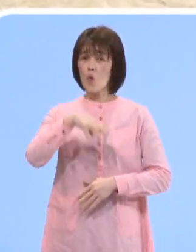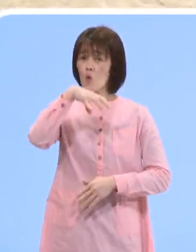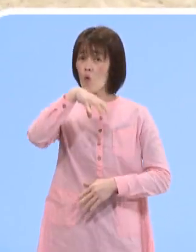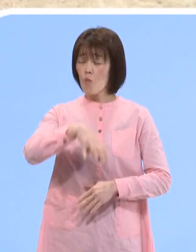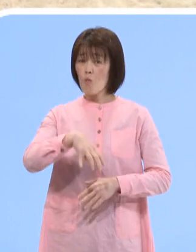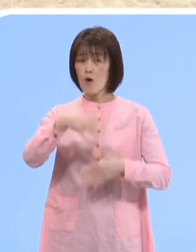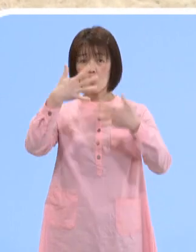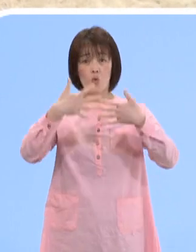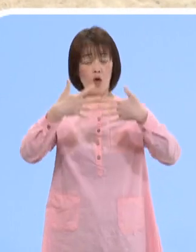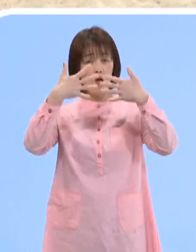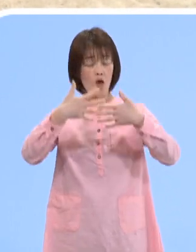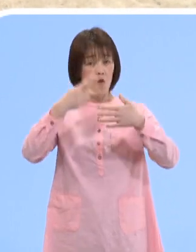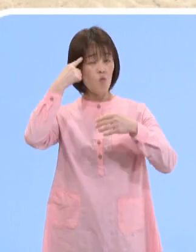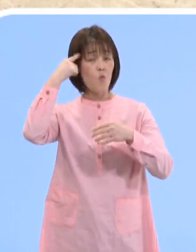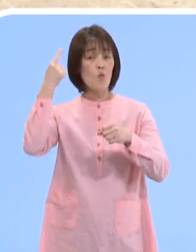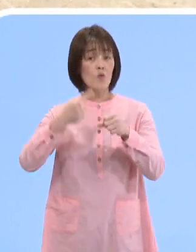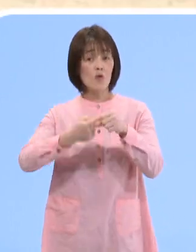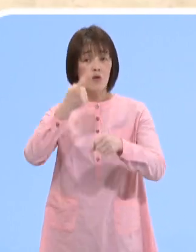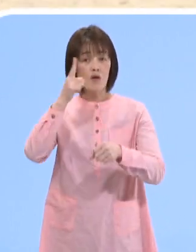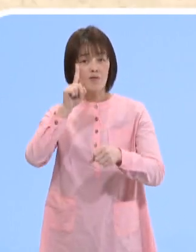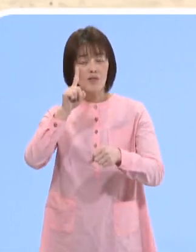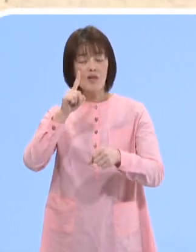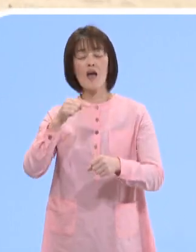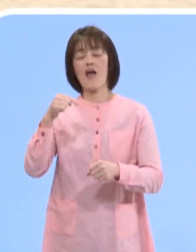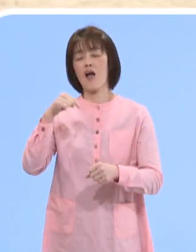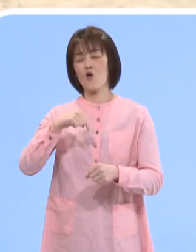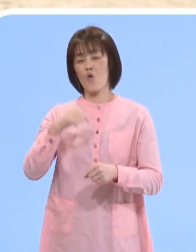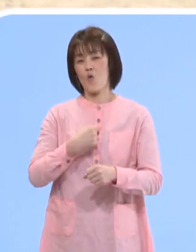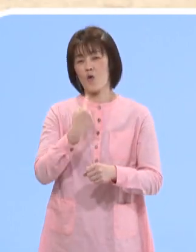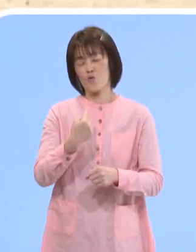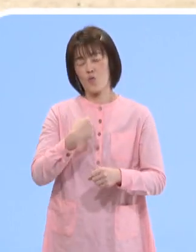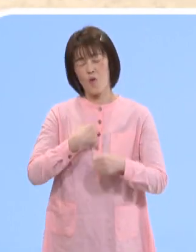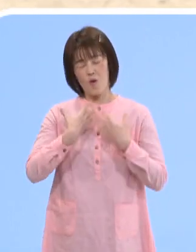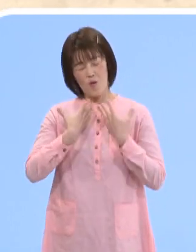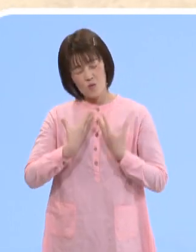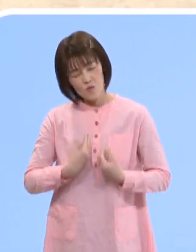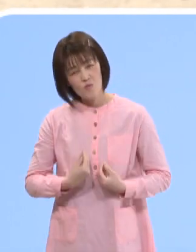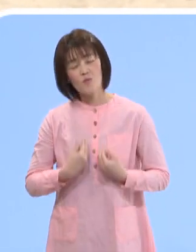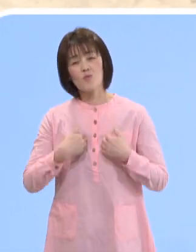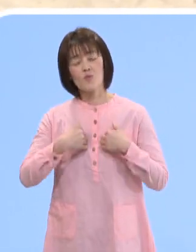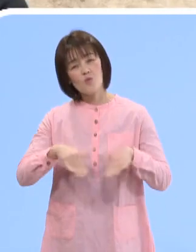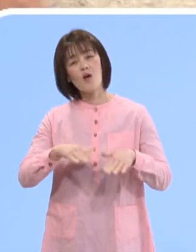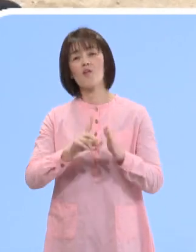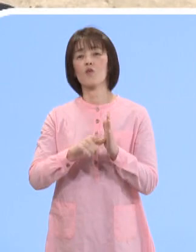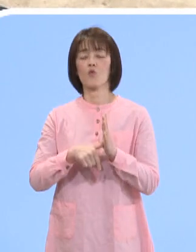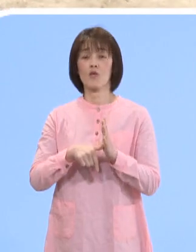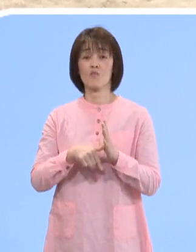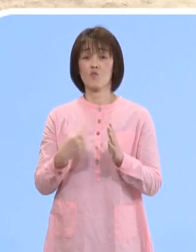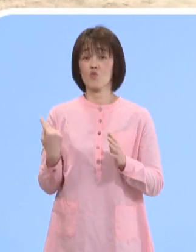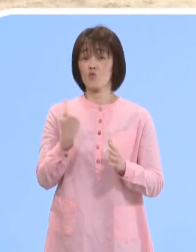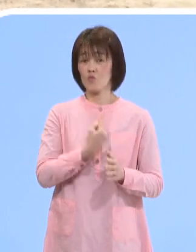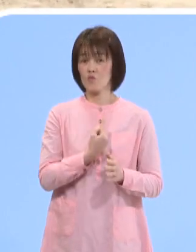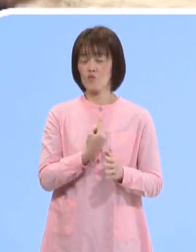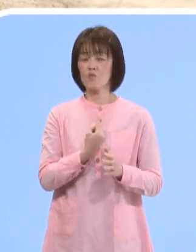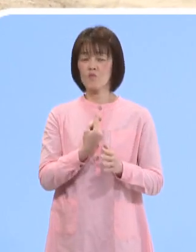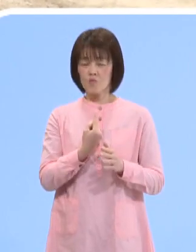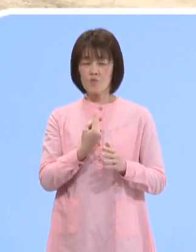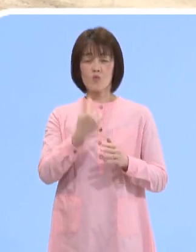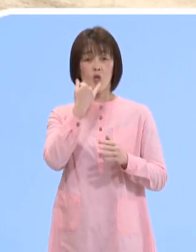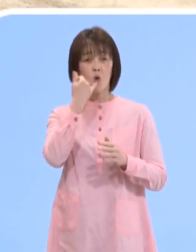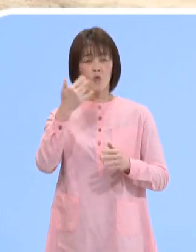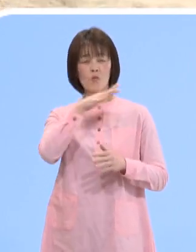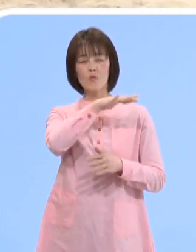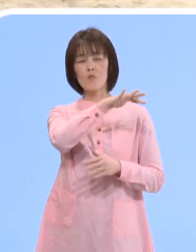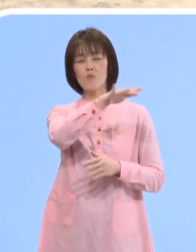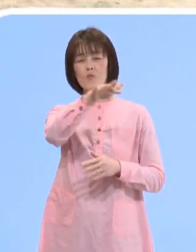画祭、この海岸でっていうふうに思わはったんですか。 まあ大体疲れて帰ってきてる時にこんなところ来るんですけど、で水平線をこうやって見てると、なんとなく地